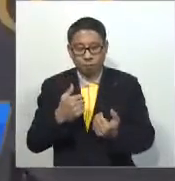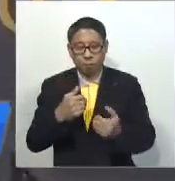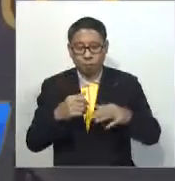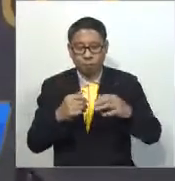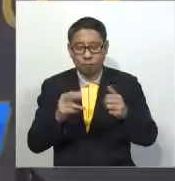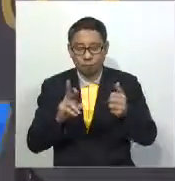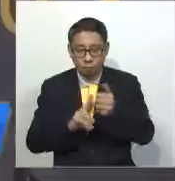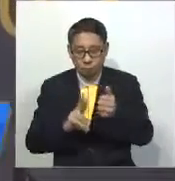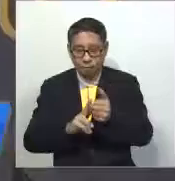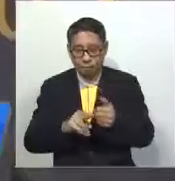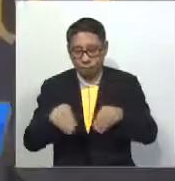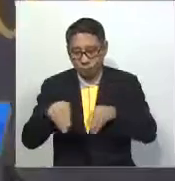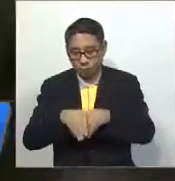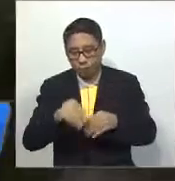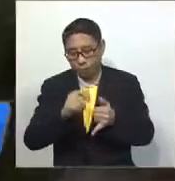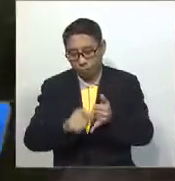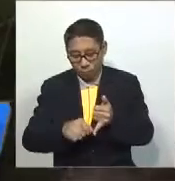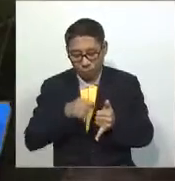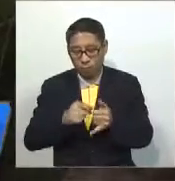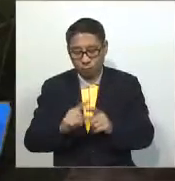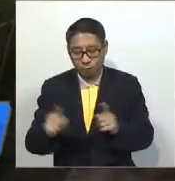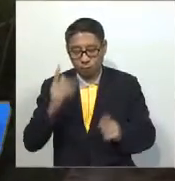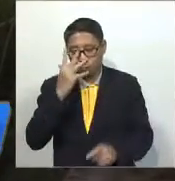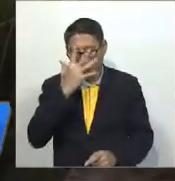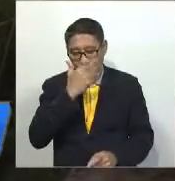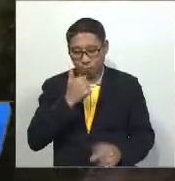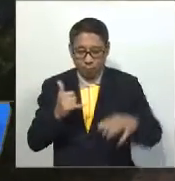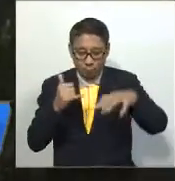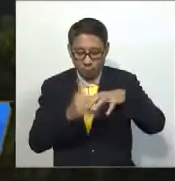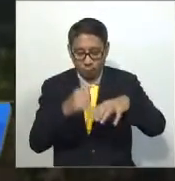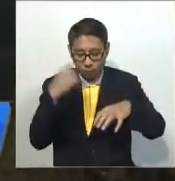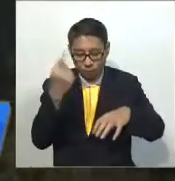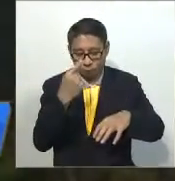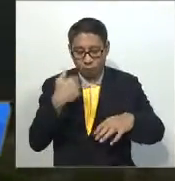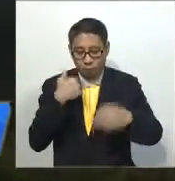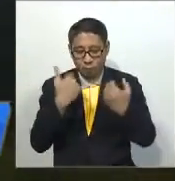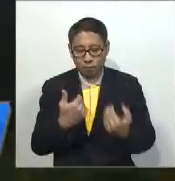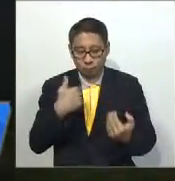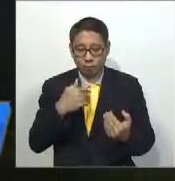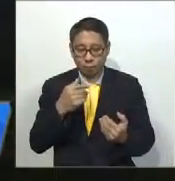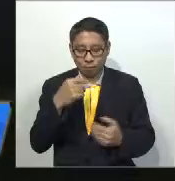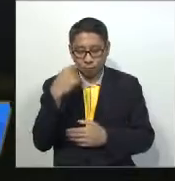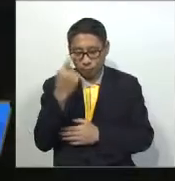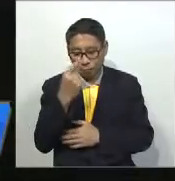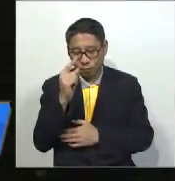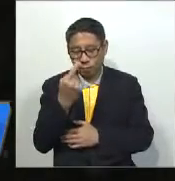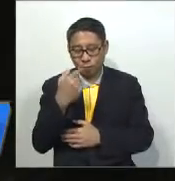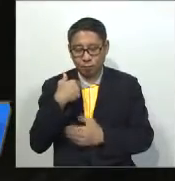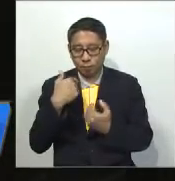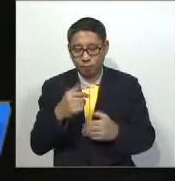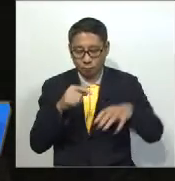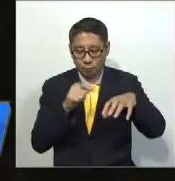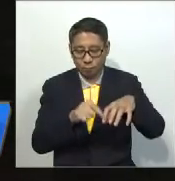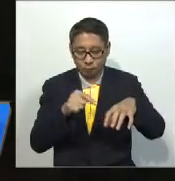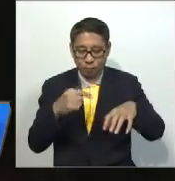เป็นเมืองรองติดชายแดนก็ตามแต่ที่นี่สวยงามและน่ามาท่องเที่ยวยิ่งนักณแลนด์มาร์คแห่งใหม่ของจังหวัดศรีสะเกษทุ่